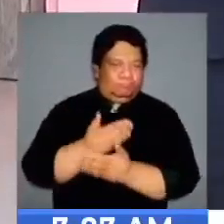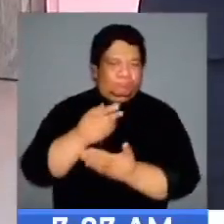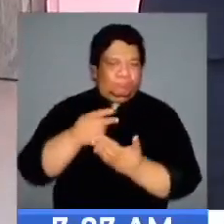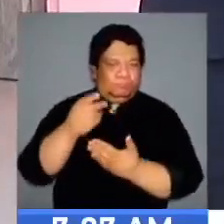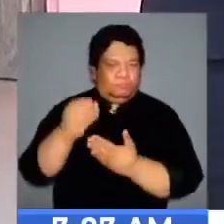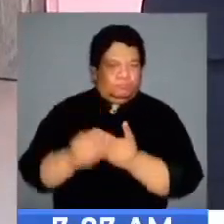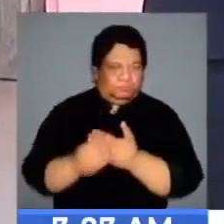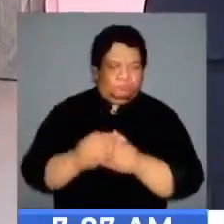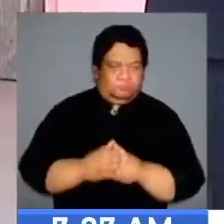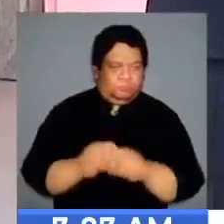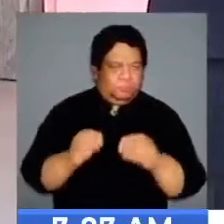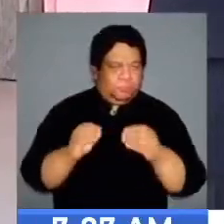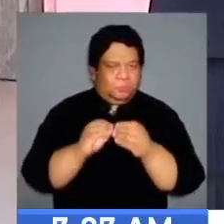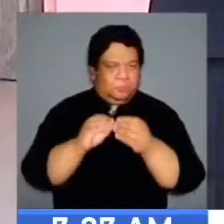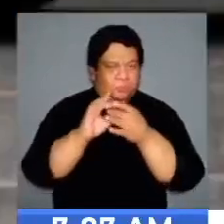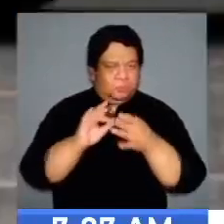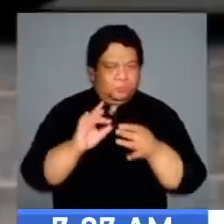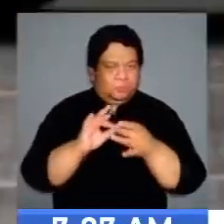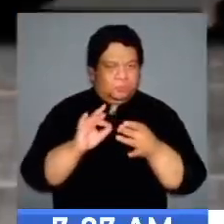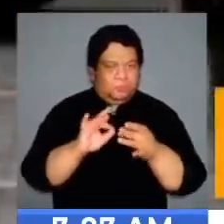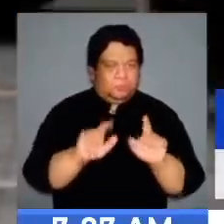Darlene.